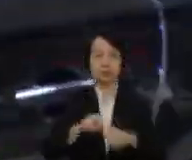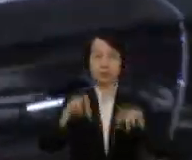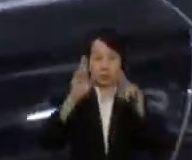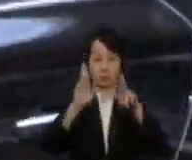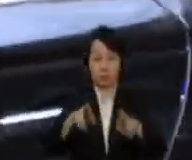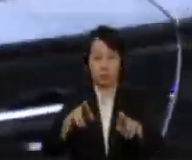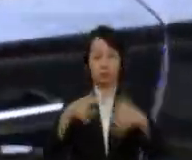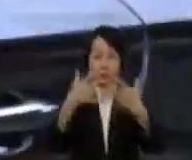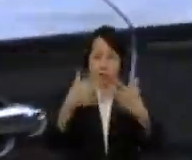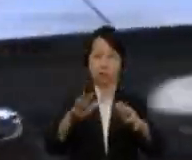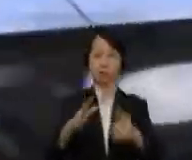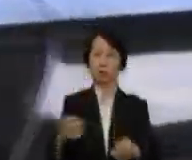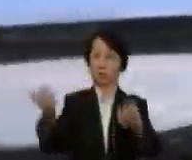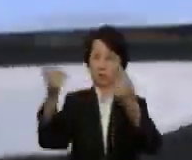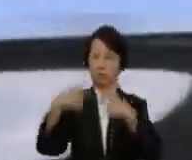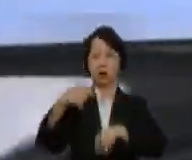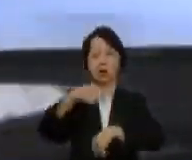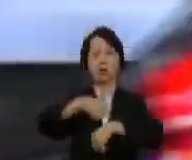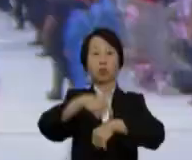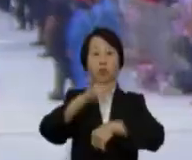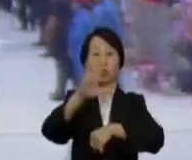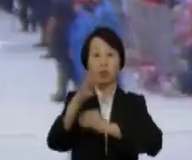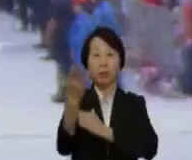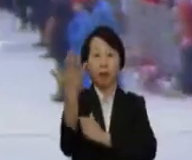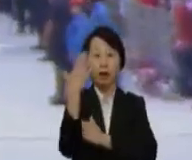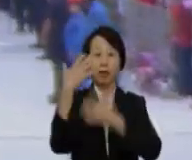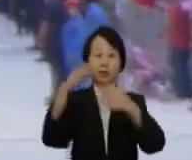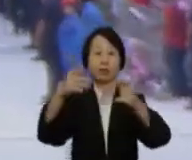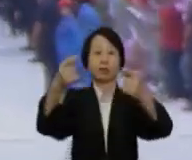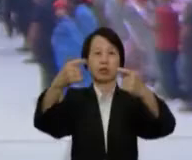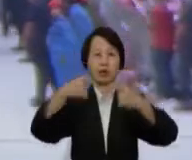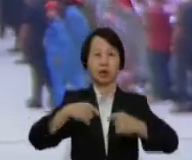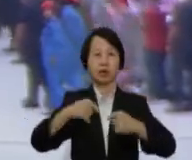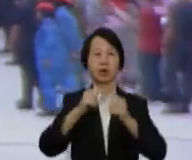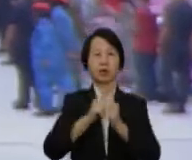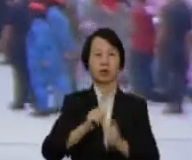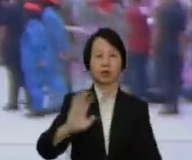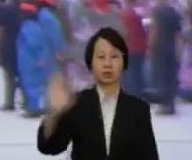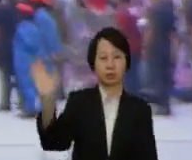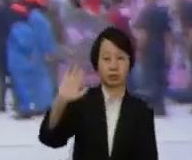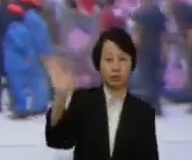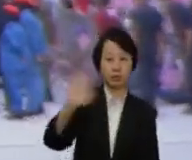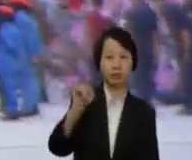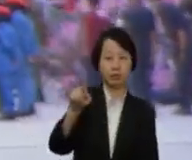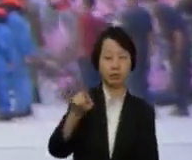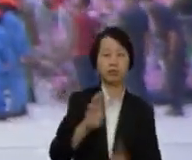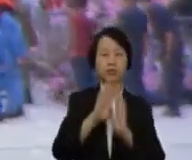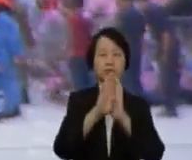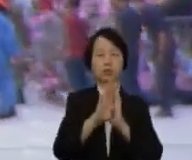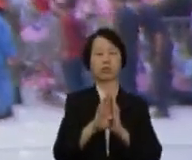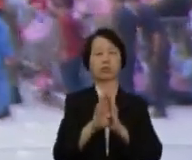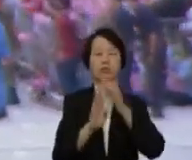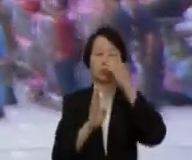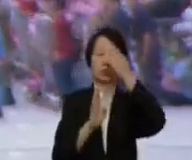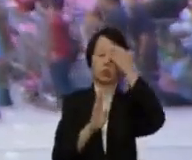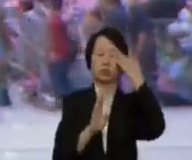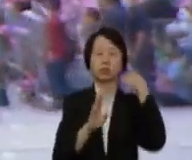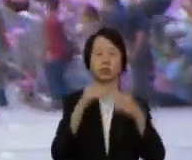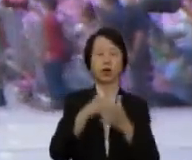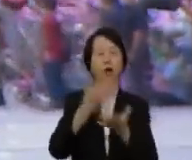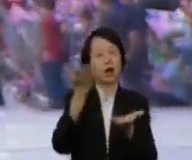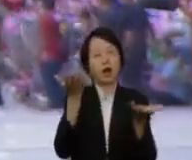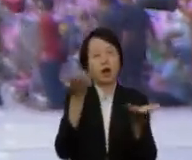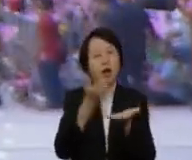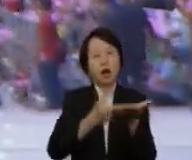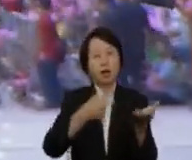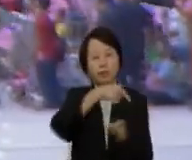yang sudah hadir seawal jam 5 pagi tadi. Dengan lambaian ini membuktikan bahawa dalam apa